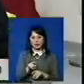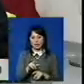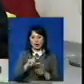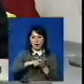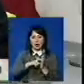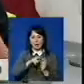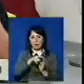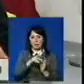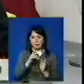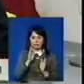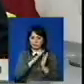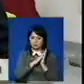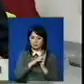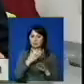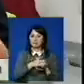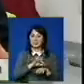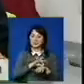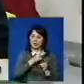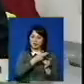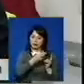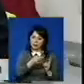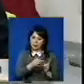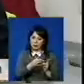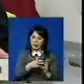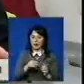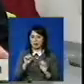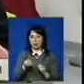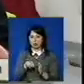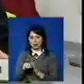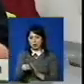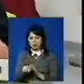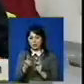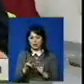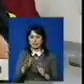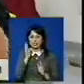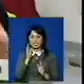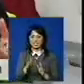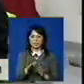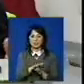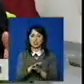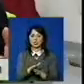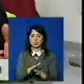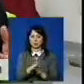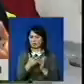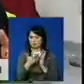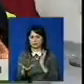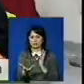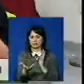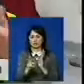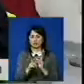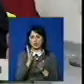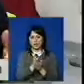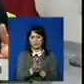პალატებში, რომელიც აქ არის უფრო მძიმე დაავადებული ამ მძიმე მდგომარეობაში ყოფი ბავშვებისთვის, იქნება სრული სპექტრი, შეიძლება